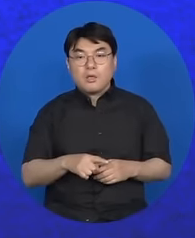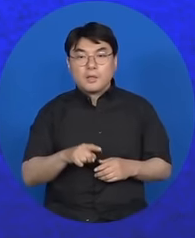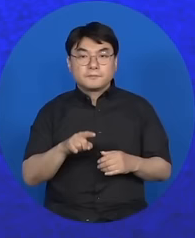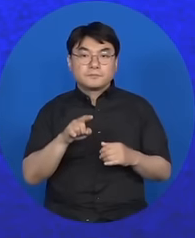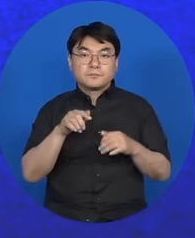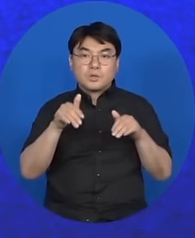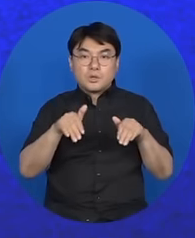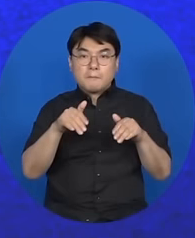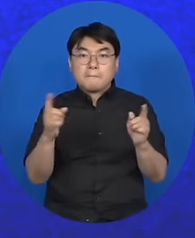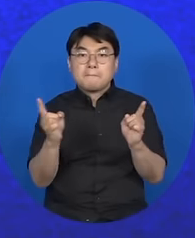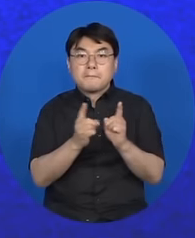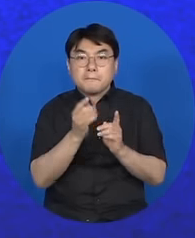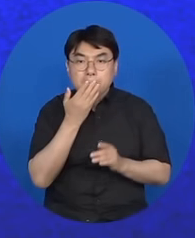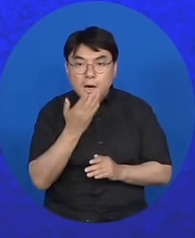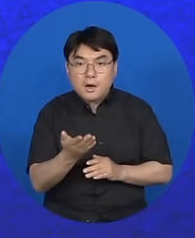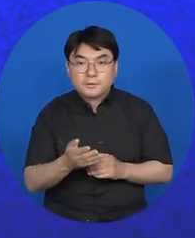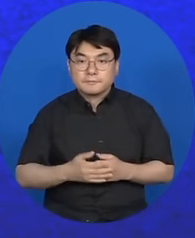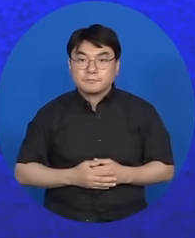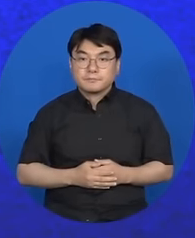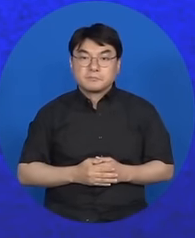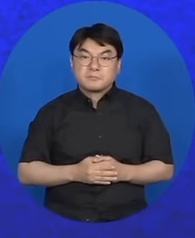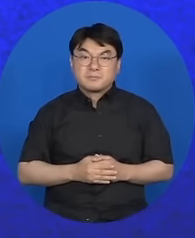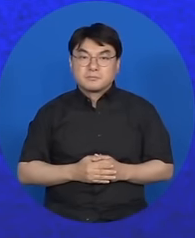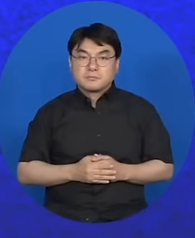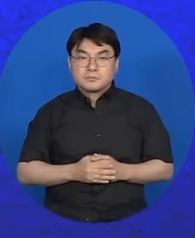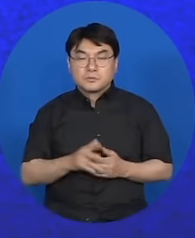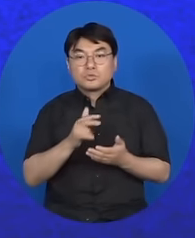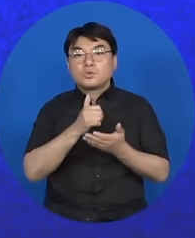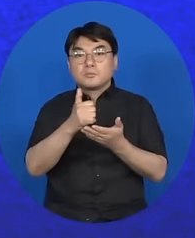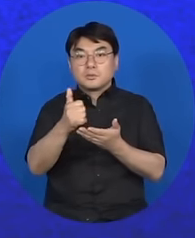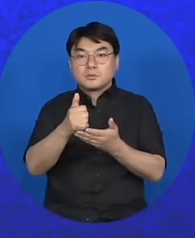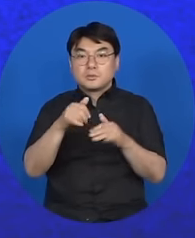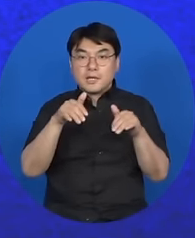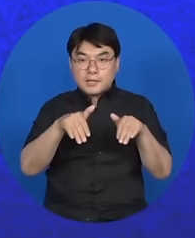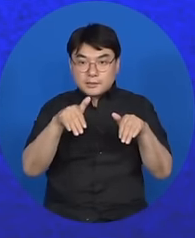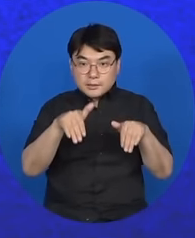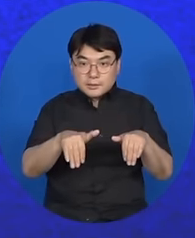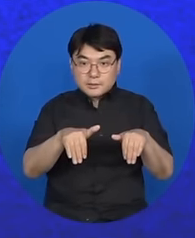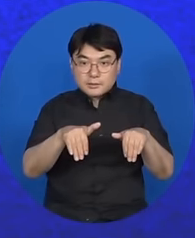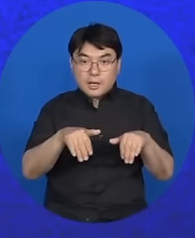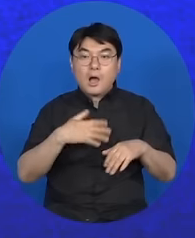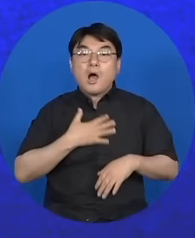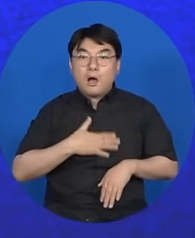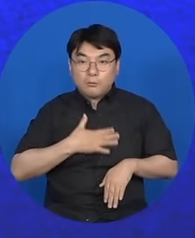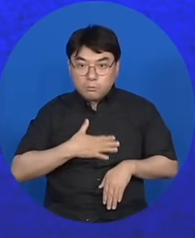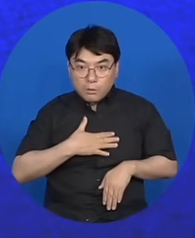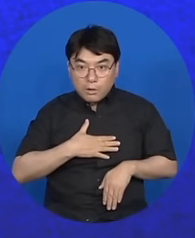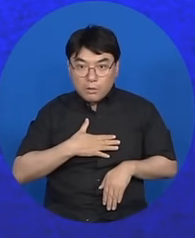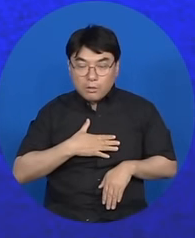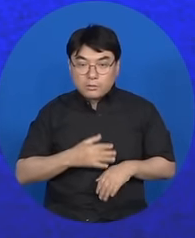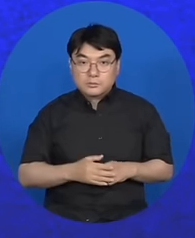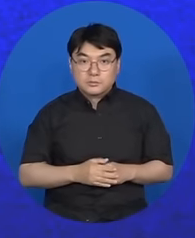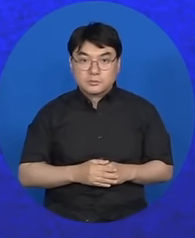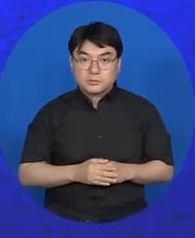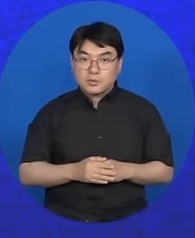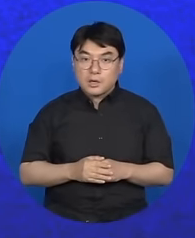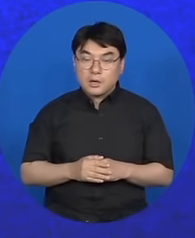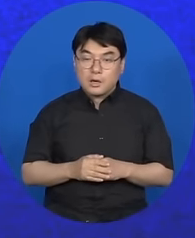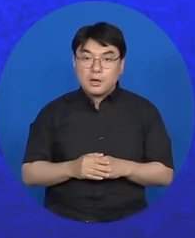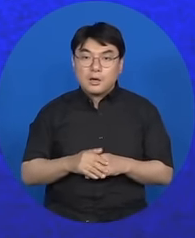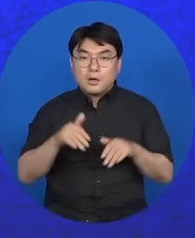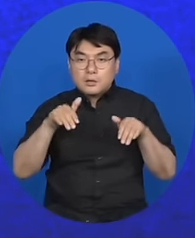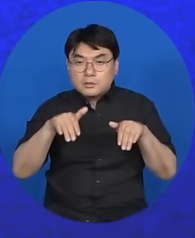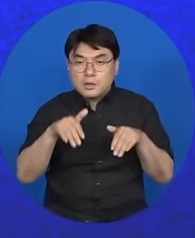명하신 것입니다. 주님은 그 내실을 알고 있었습니다. 그 내시의